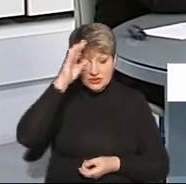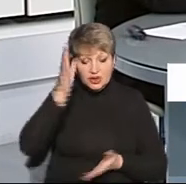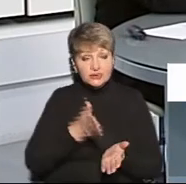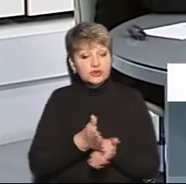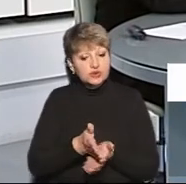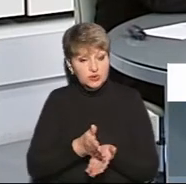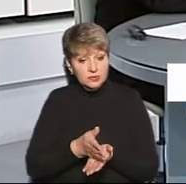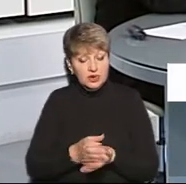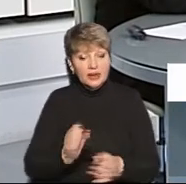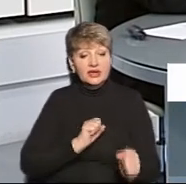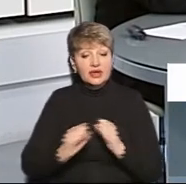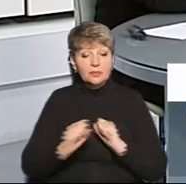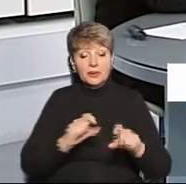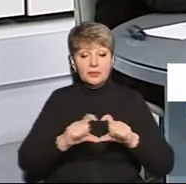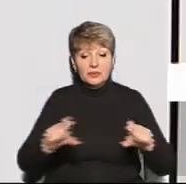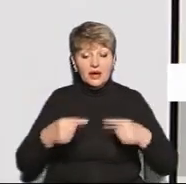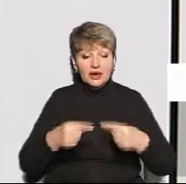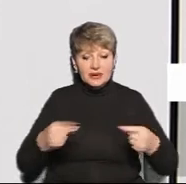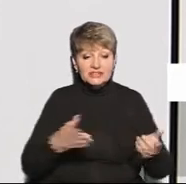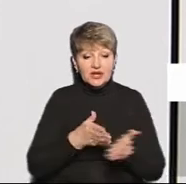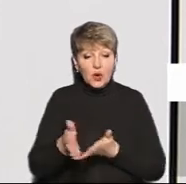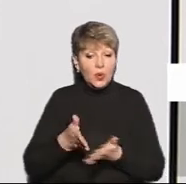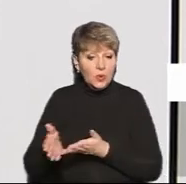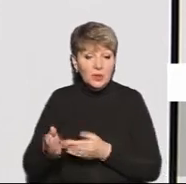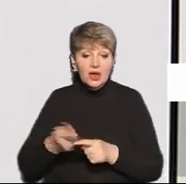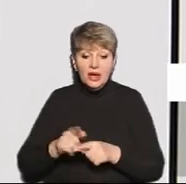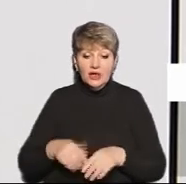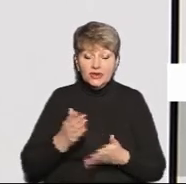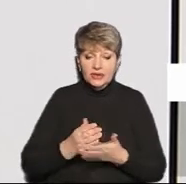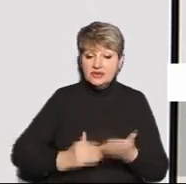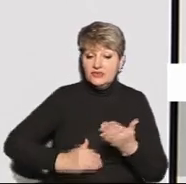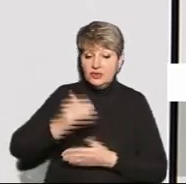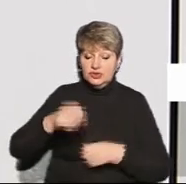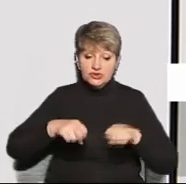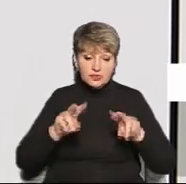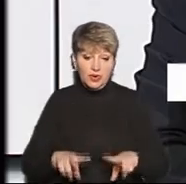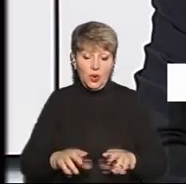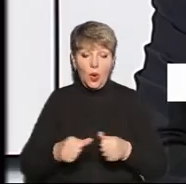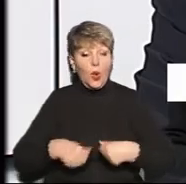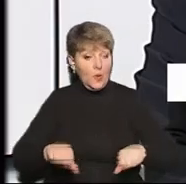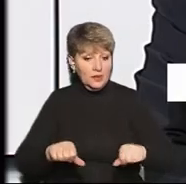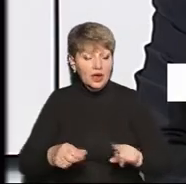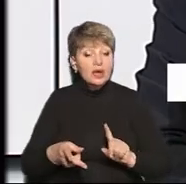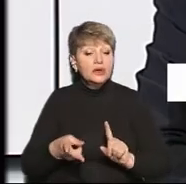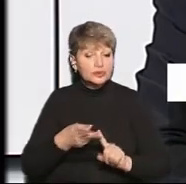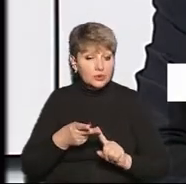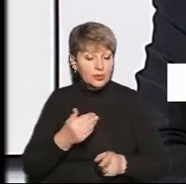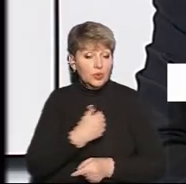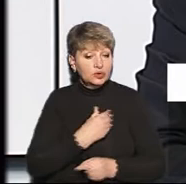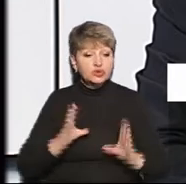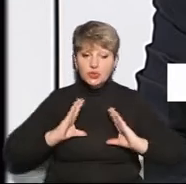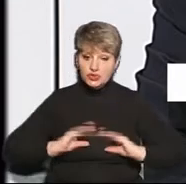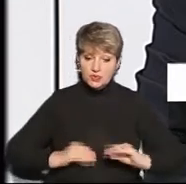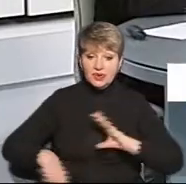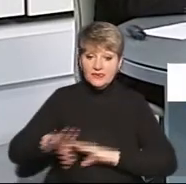Держпродспоживслужби, і керівники департаментів різних галузей міста. Тобто це є фахова комісія. Першу тезу потрібно зрозуміти. Наступна теза, я хочу заспокоїти